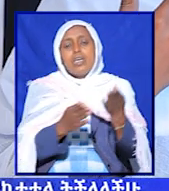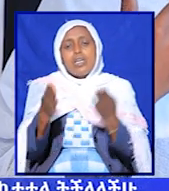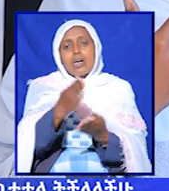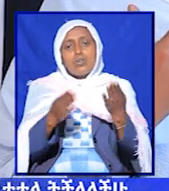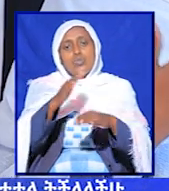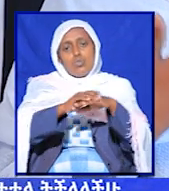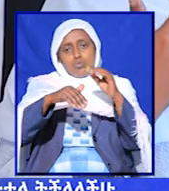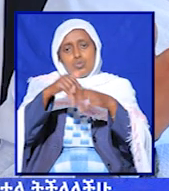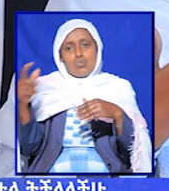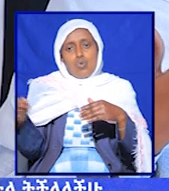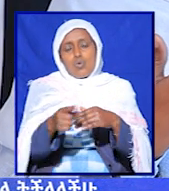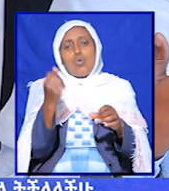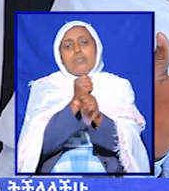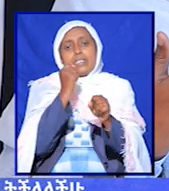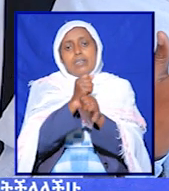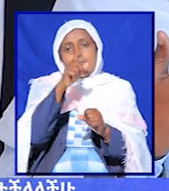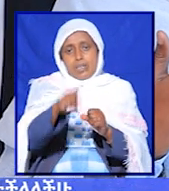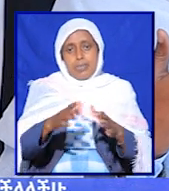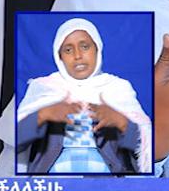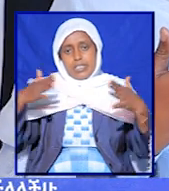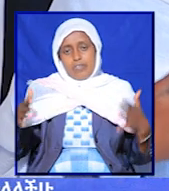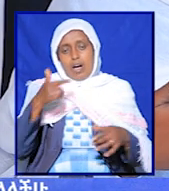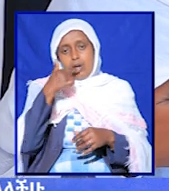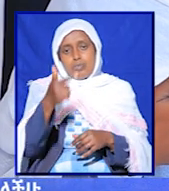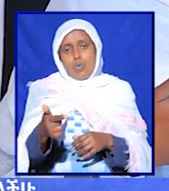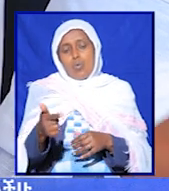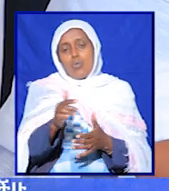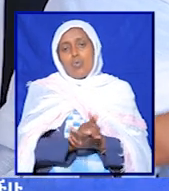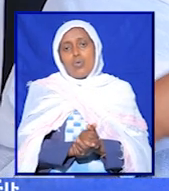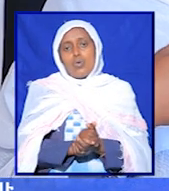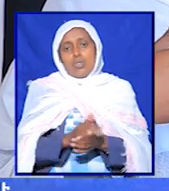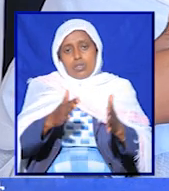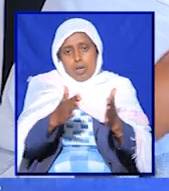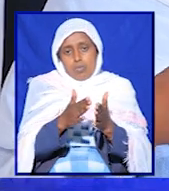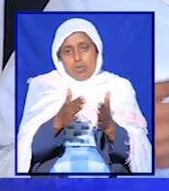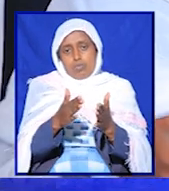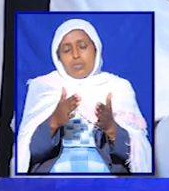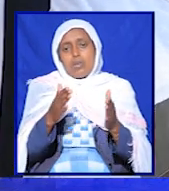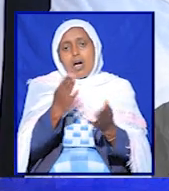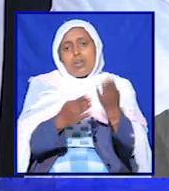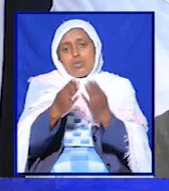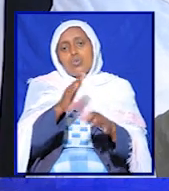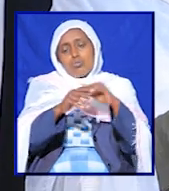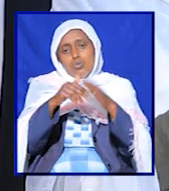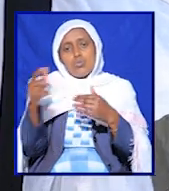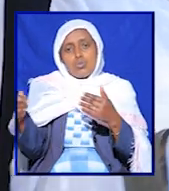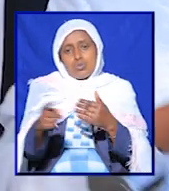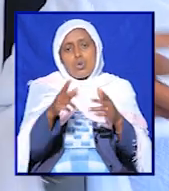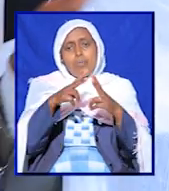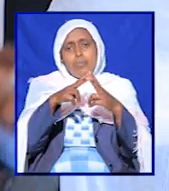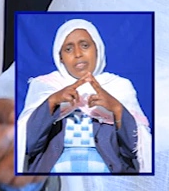ለክህነት ለአገልግሎቱ የሚመቸው ነው መሰራት አለባቸው። ሰፋ ብለው ጠበው ለአገልግሎት